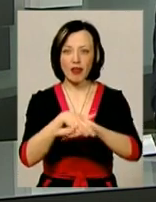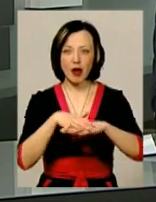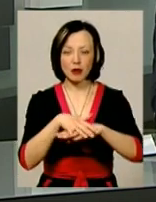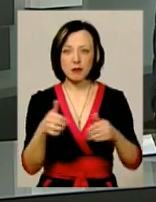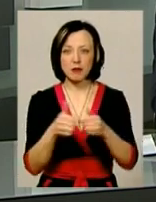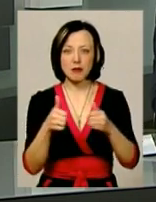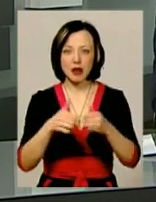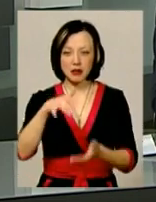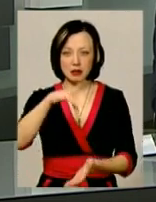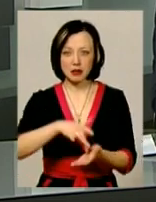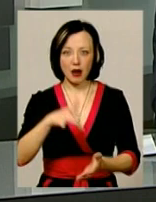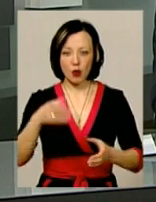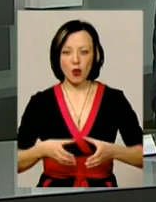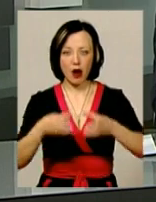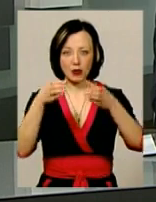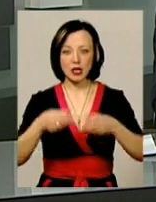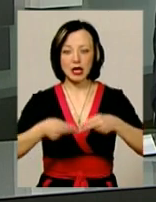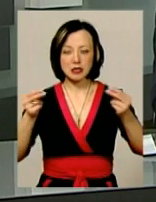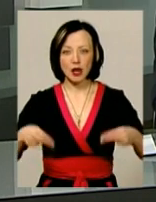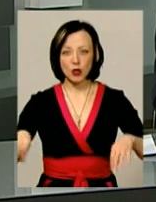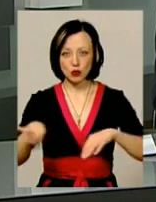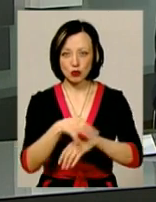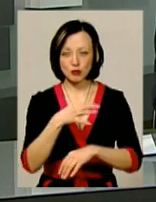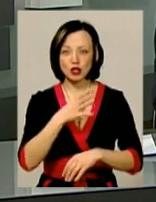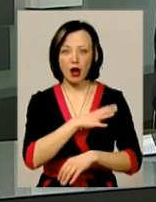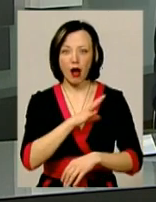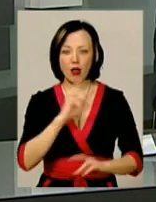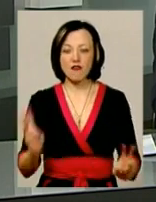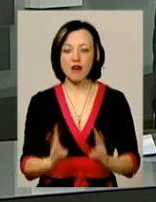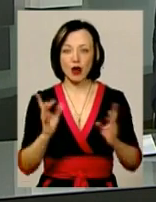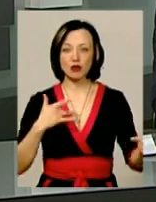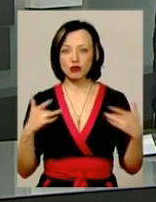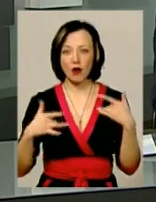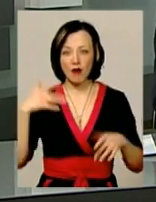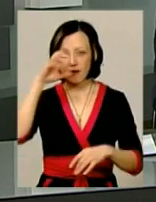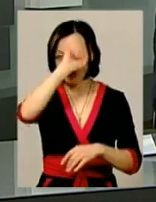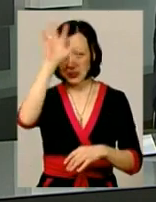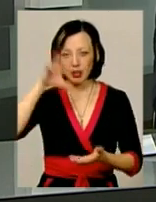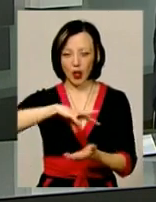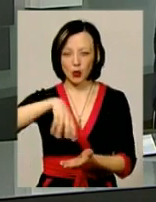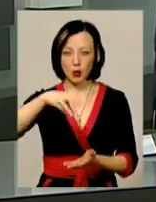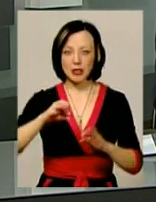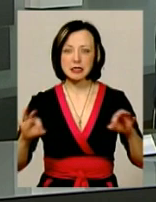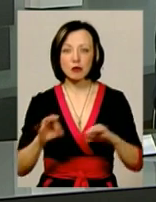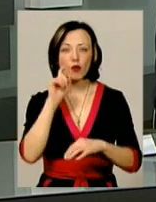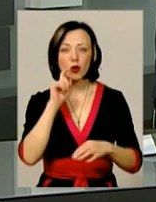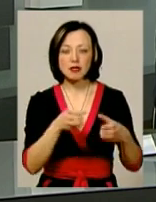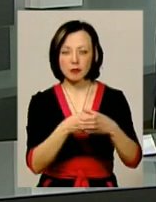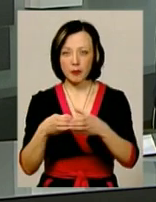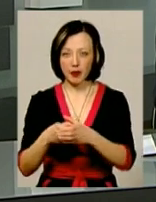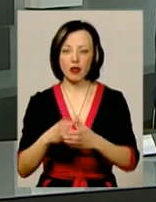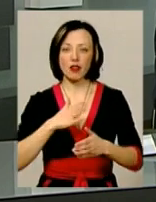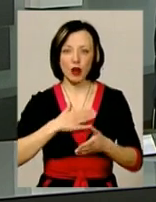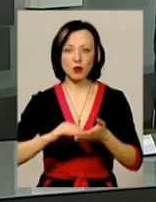ринку біля ратуші, де після реєстрації шлюбу на молодять чекало фаєр-шоу, весільний торт та спів українських гуртів. Світлана Поробок теж